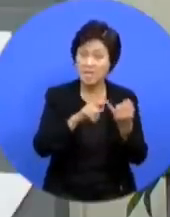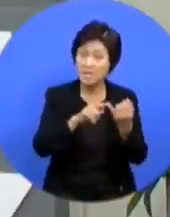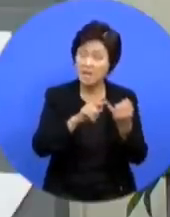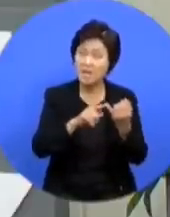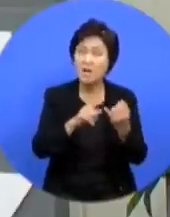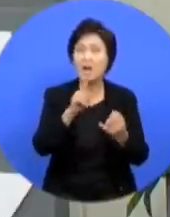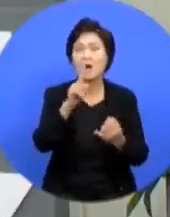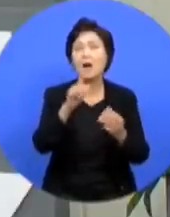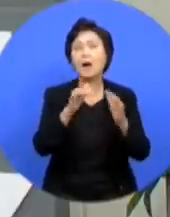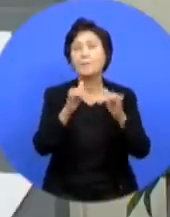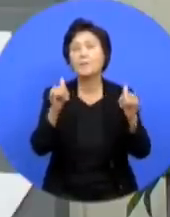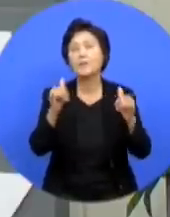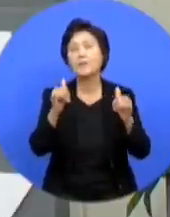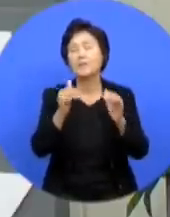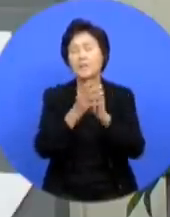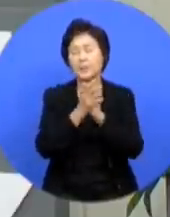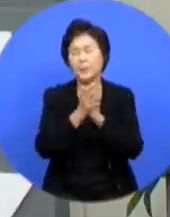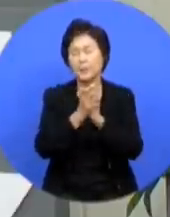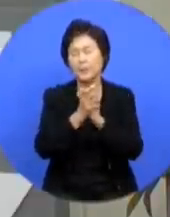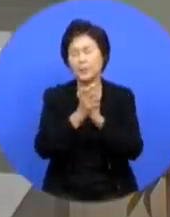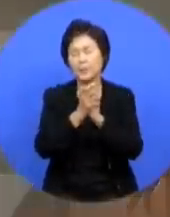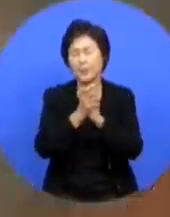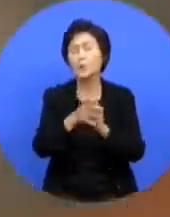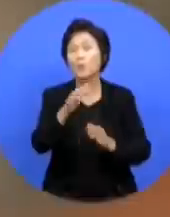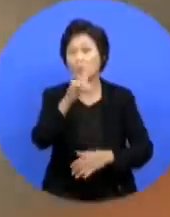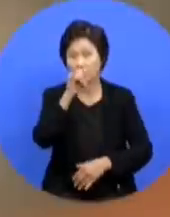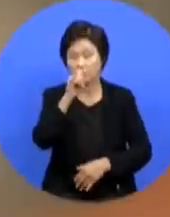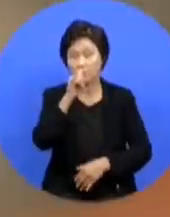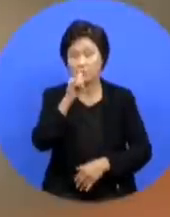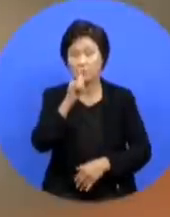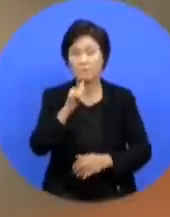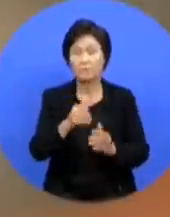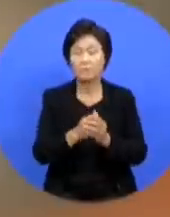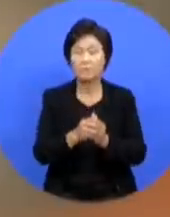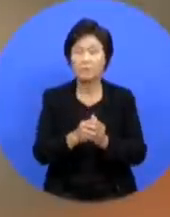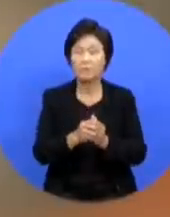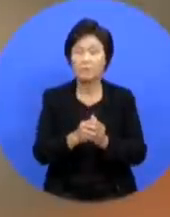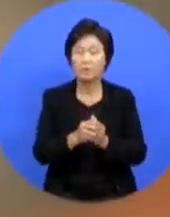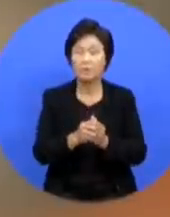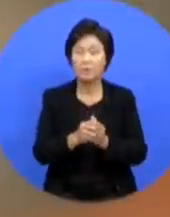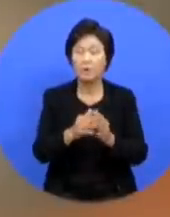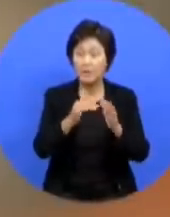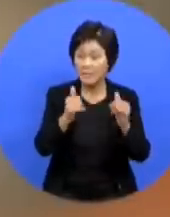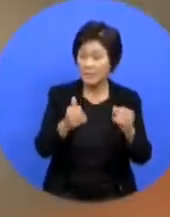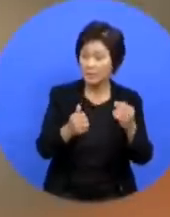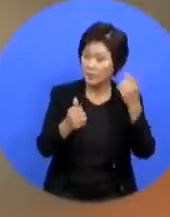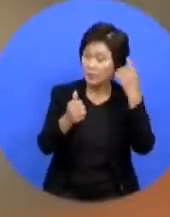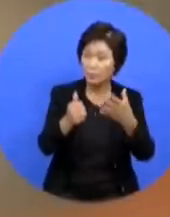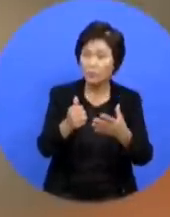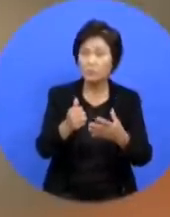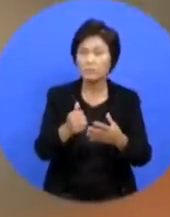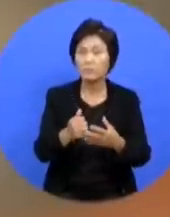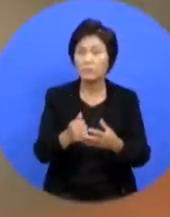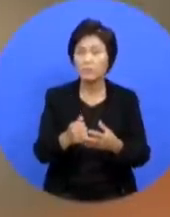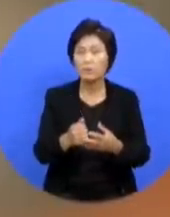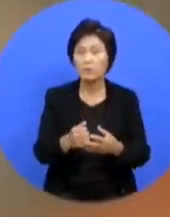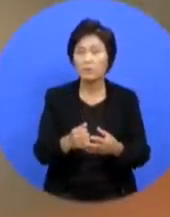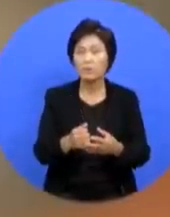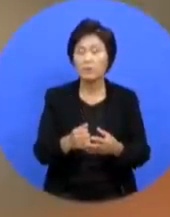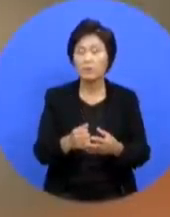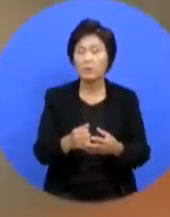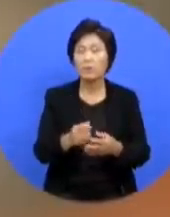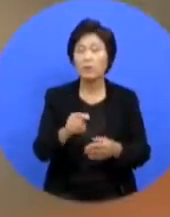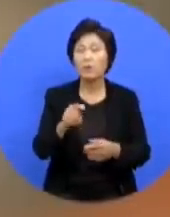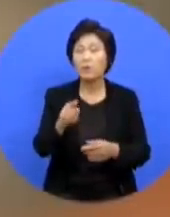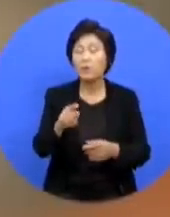식량 배급 처소에서. 그래서 너 뭐 하고 있니 하니까 나는 기도합니다. 그 무슨 기도하니? 아, 지금 이 사진의 소녀예요?